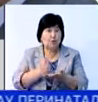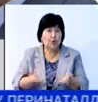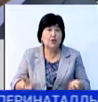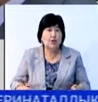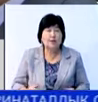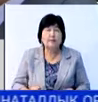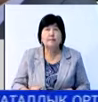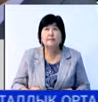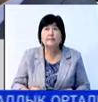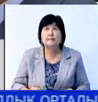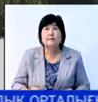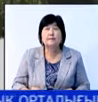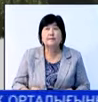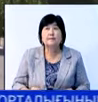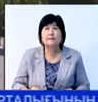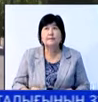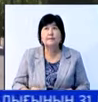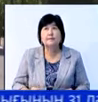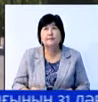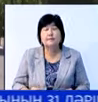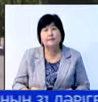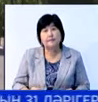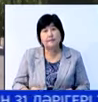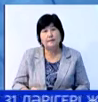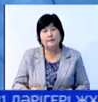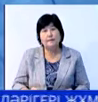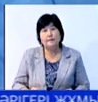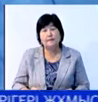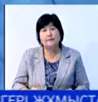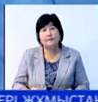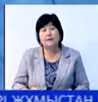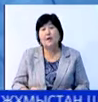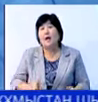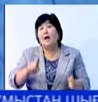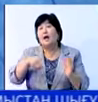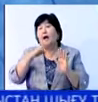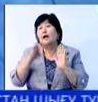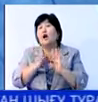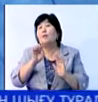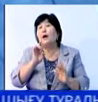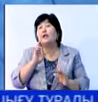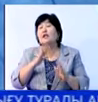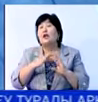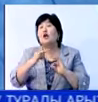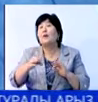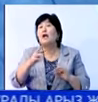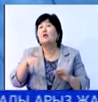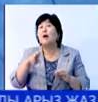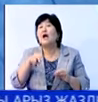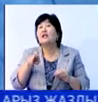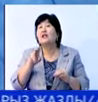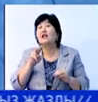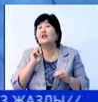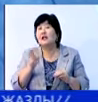Исабекова, Шыңғыс Абаев, Қанат Махамбетов, Қызылорда телеарнасы. Қалаға қарасты Бәйтерек мөлтек ауданында имандылық үй